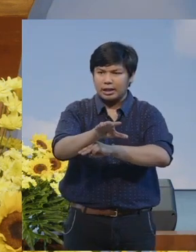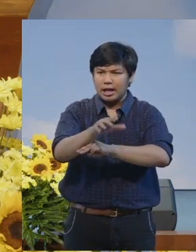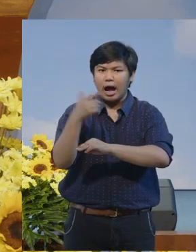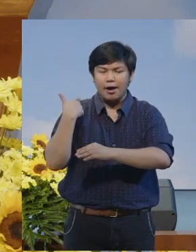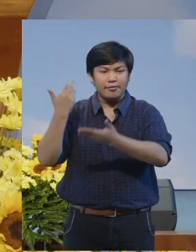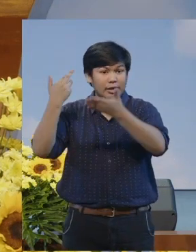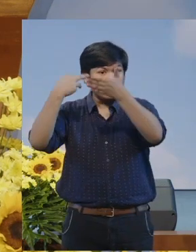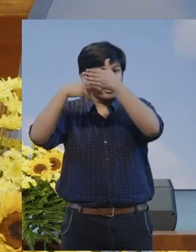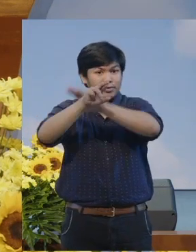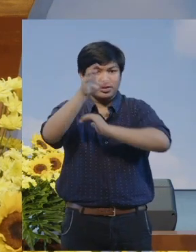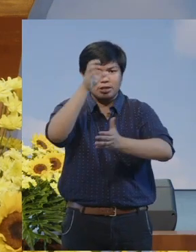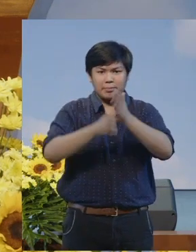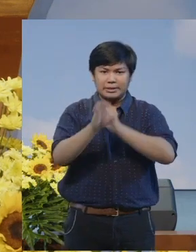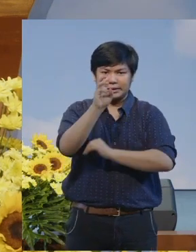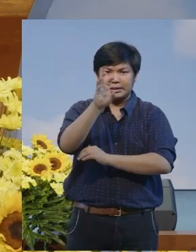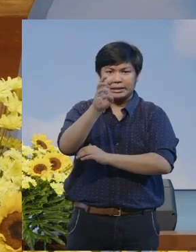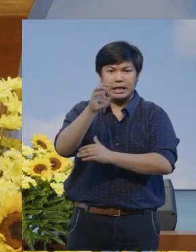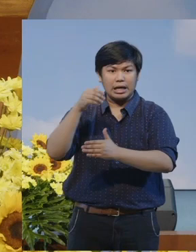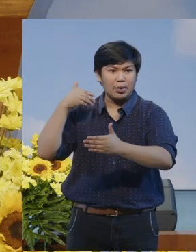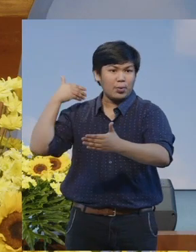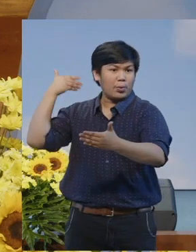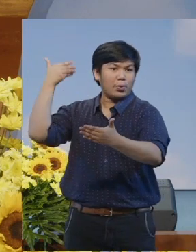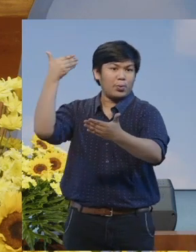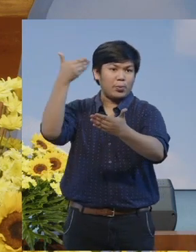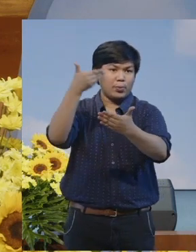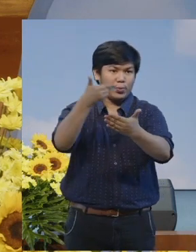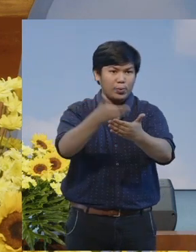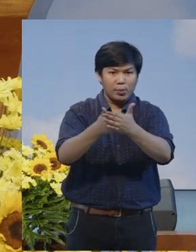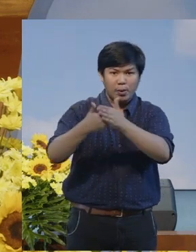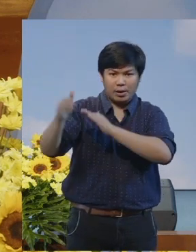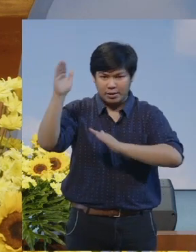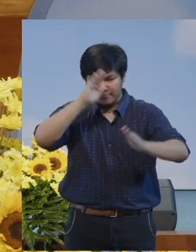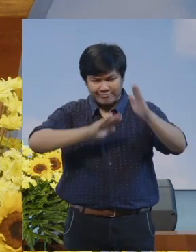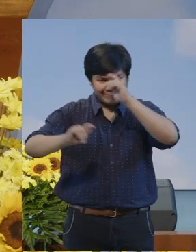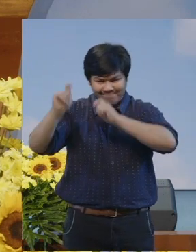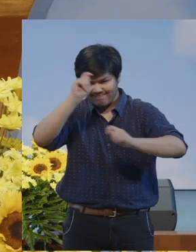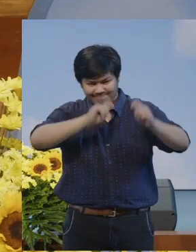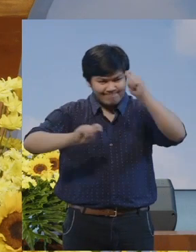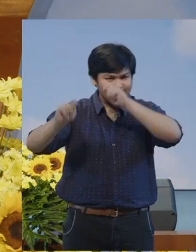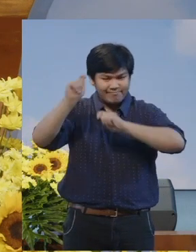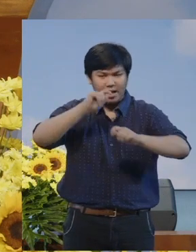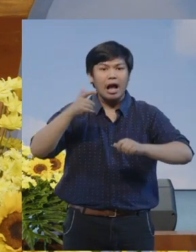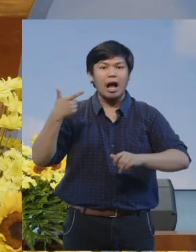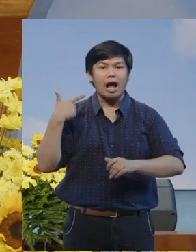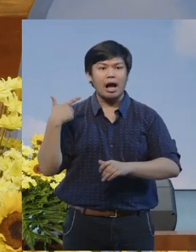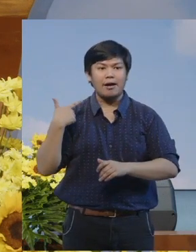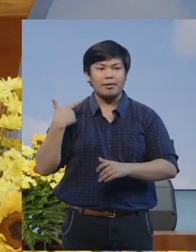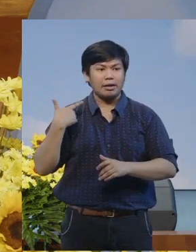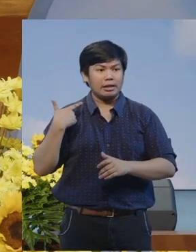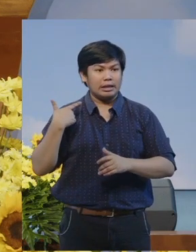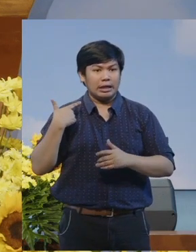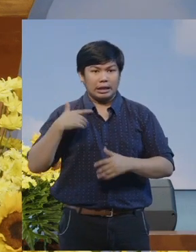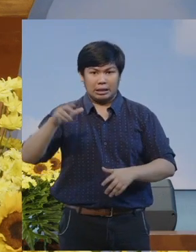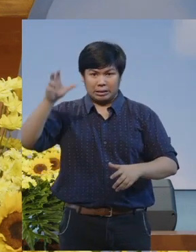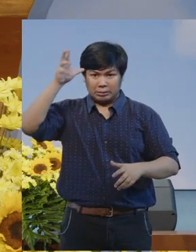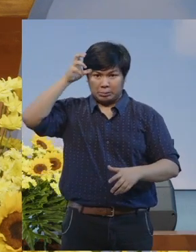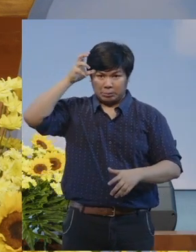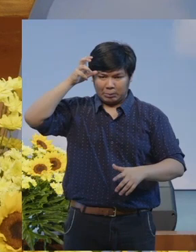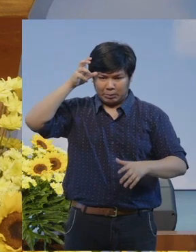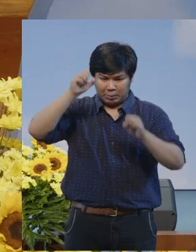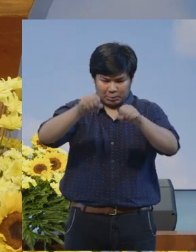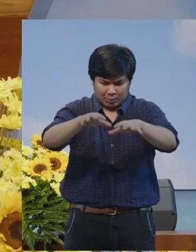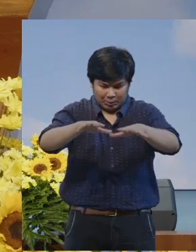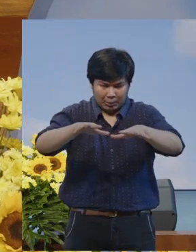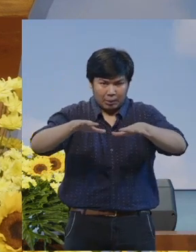Revelation 16, sa darating na tribulation, ang mga kampo ng demonyo ay